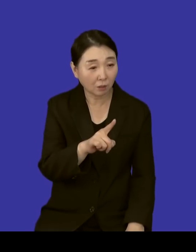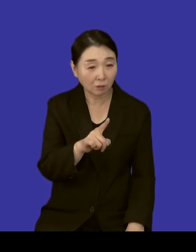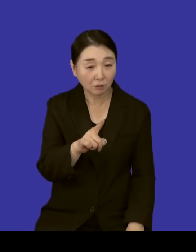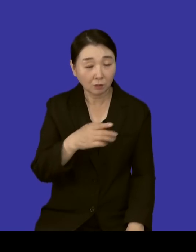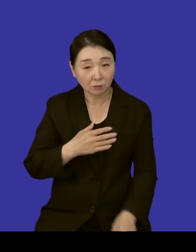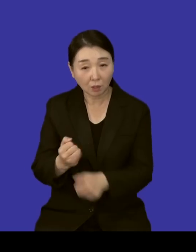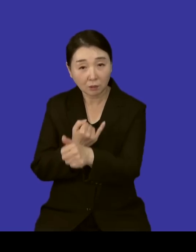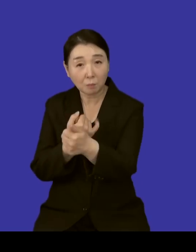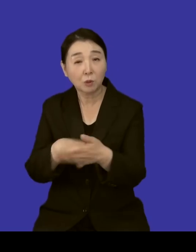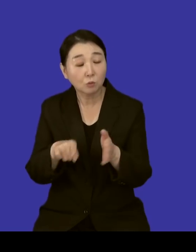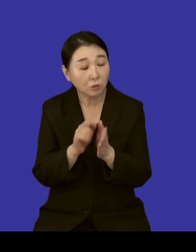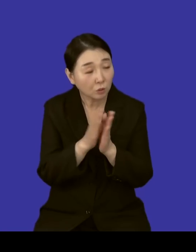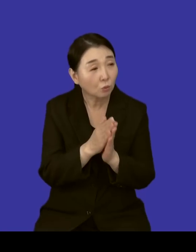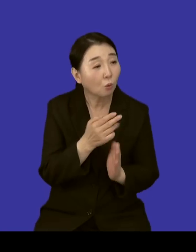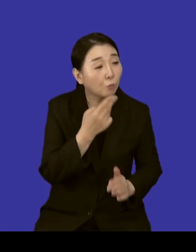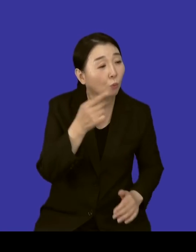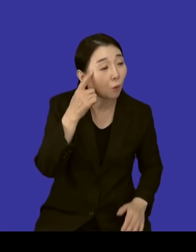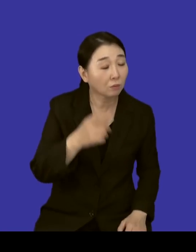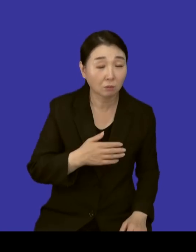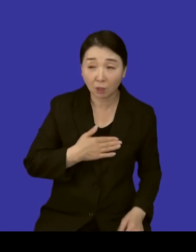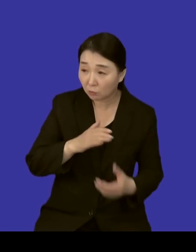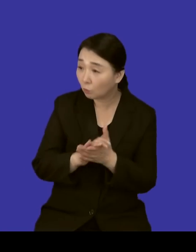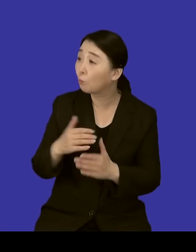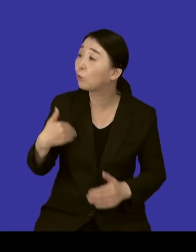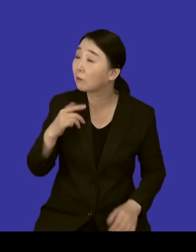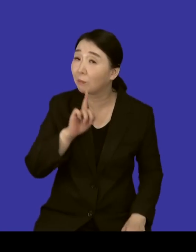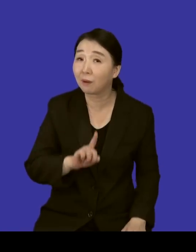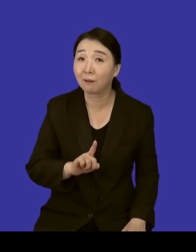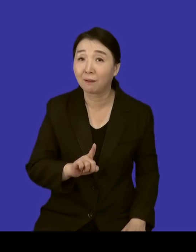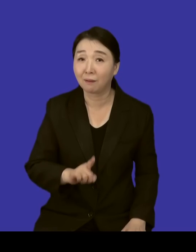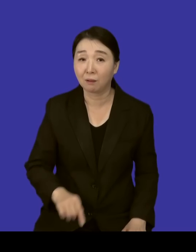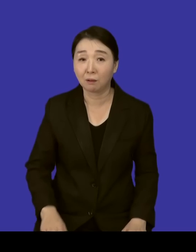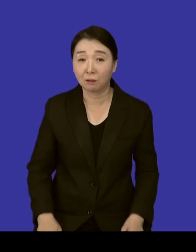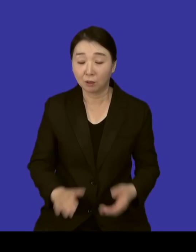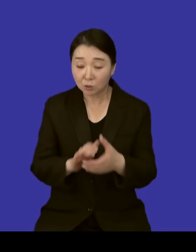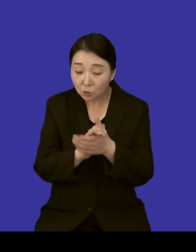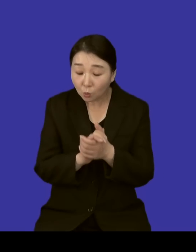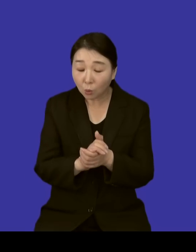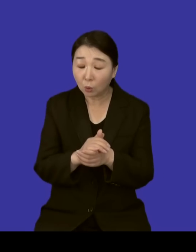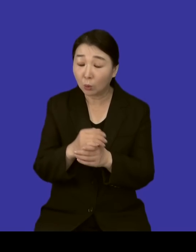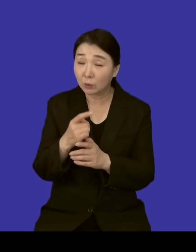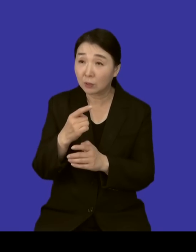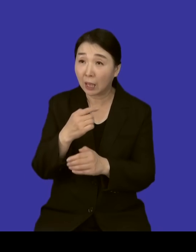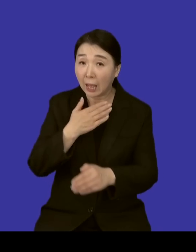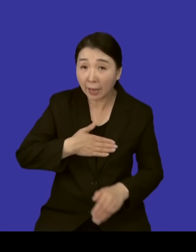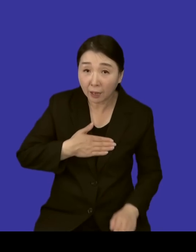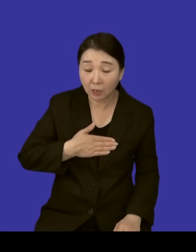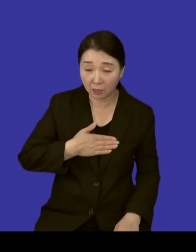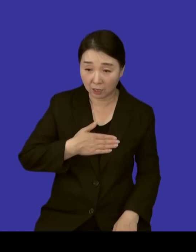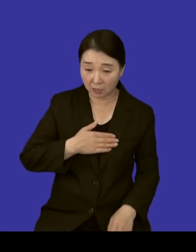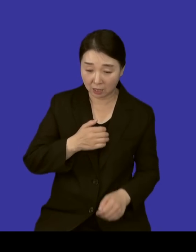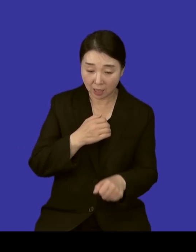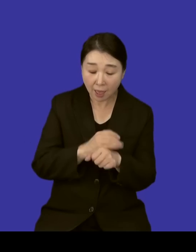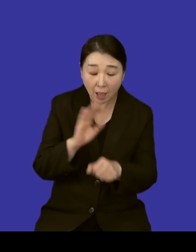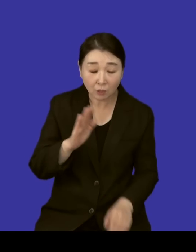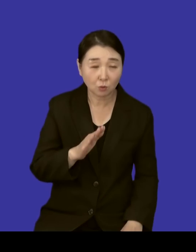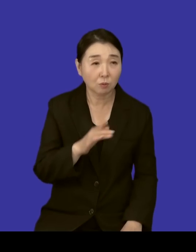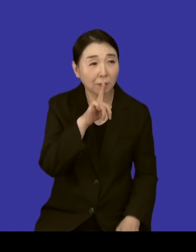내가 기도할 줄 알간? 그러시는 거예요. 기도는 할 줄 알아서 하는 게 아니고 지금 그 말 그대로